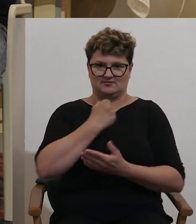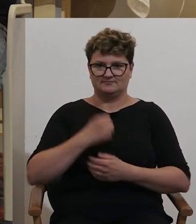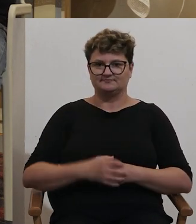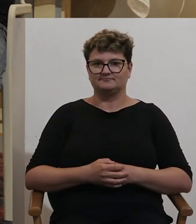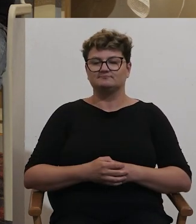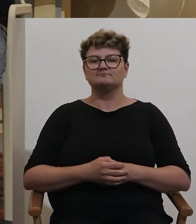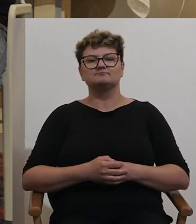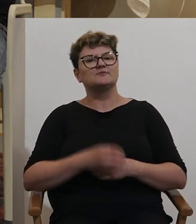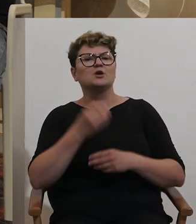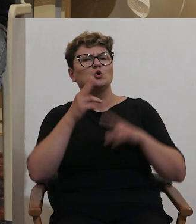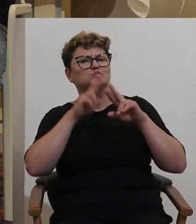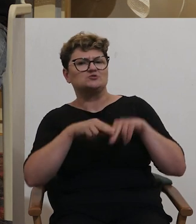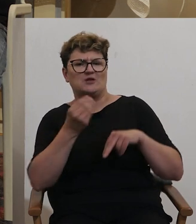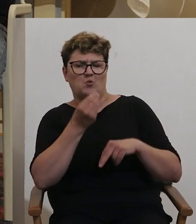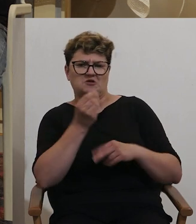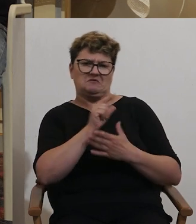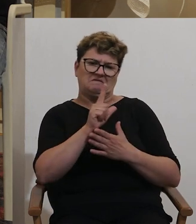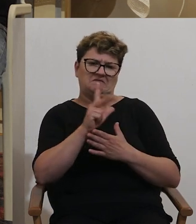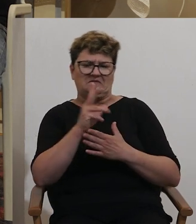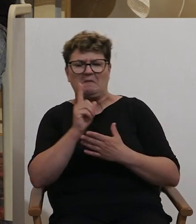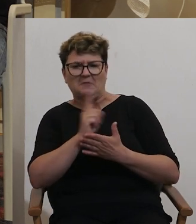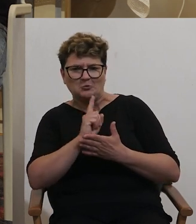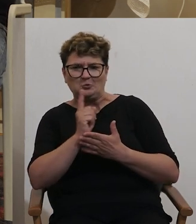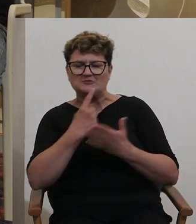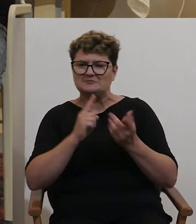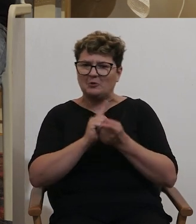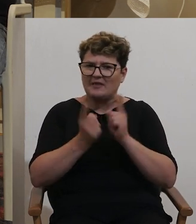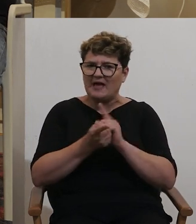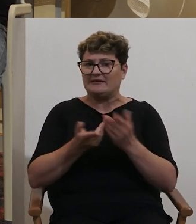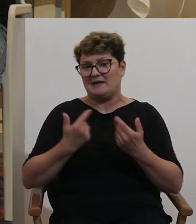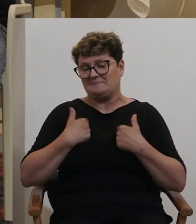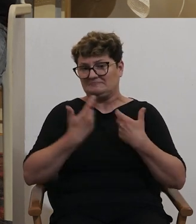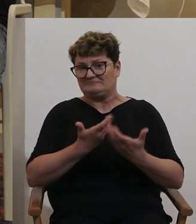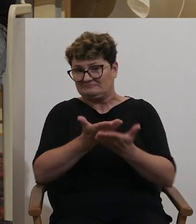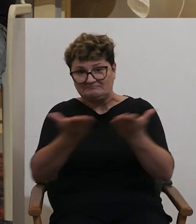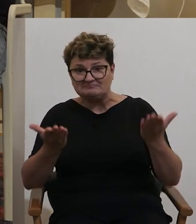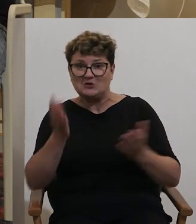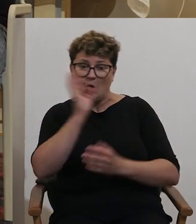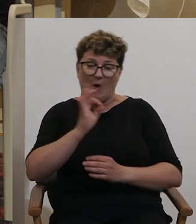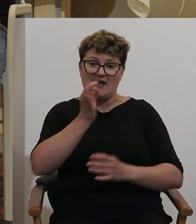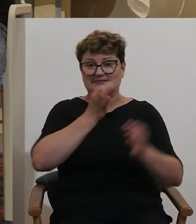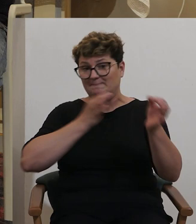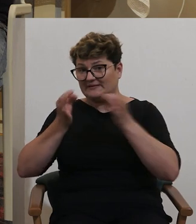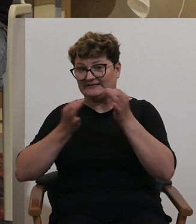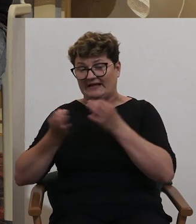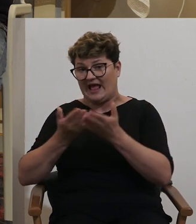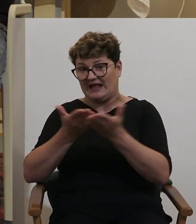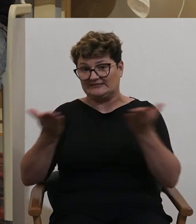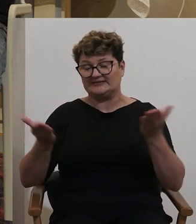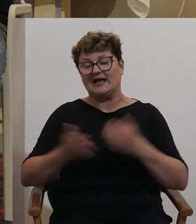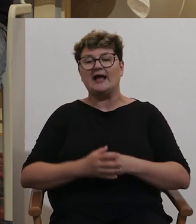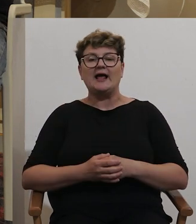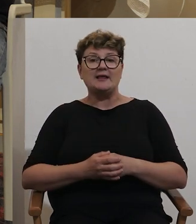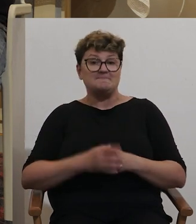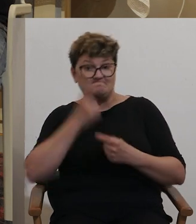Zostało nam ostatnie kilkanaście minut spotkania, więc chcielibyśmy też, żeby Państwo mieli okazję zadania pytań, ale proszę sobie